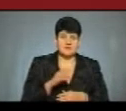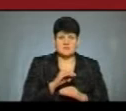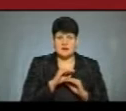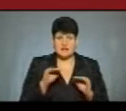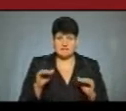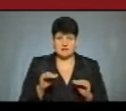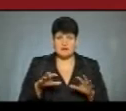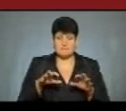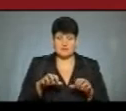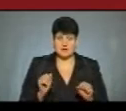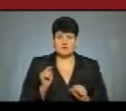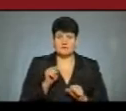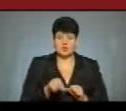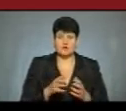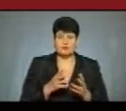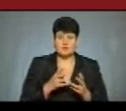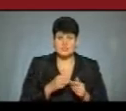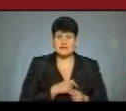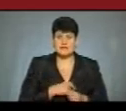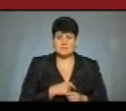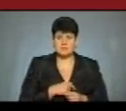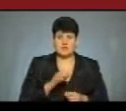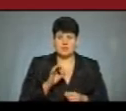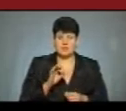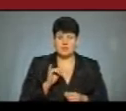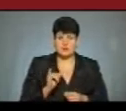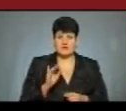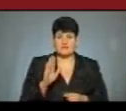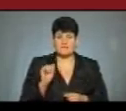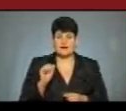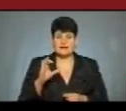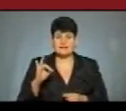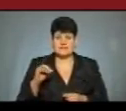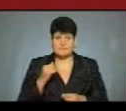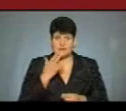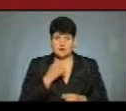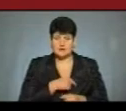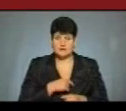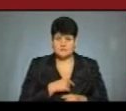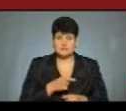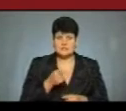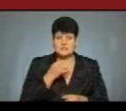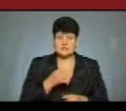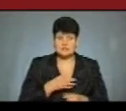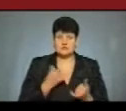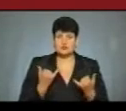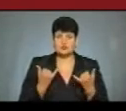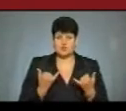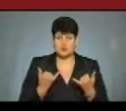влади, в тому числі і перед депутатом Ігорем Васильєвим, народним депутатом. І єдине сказав, якщо